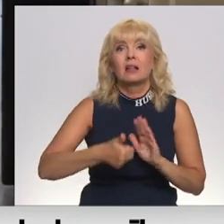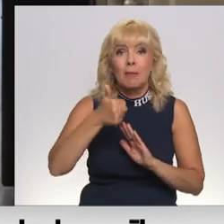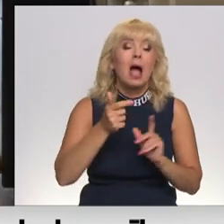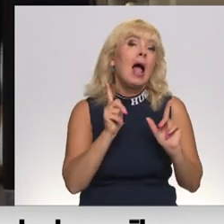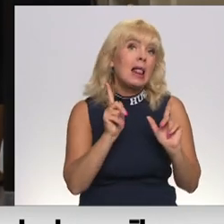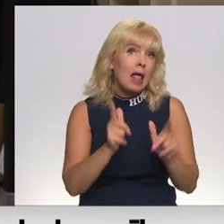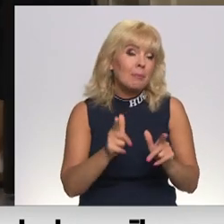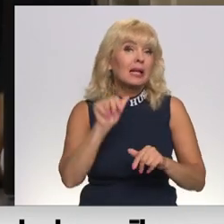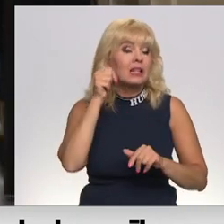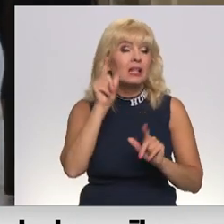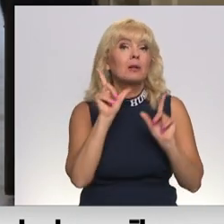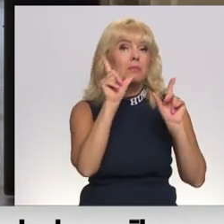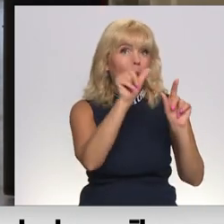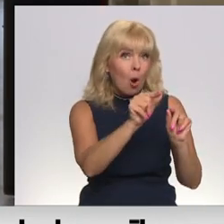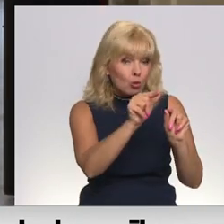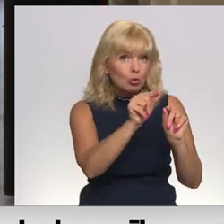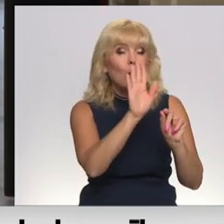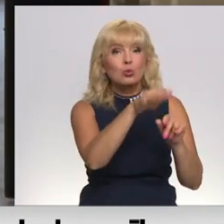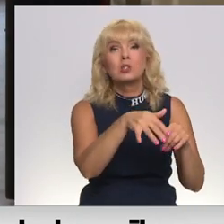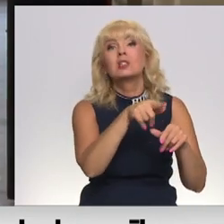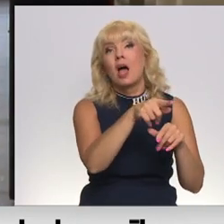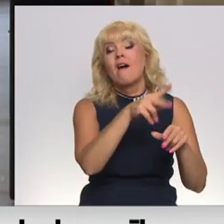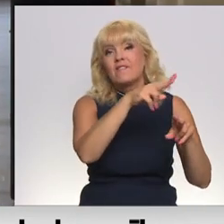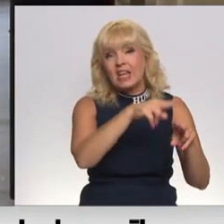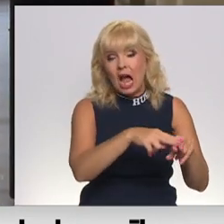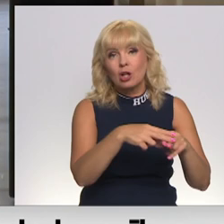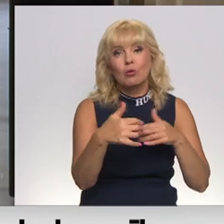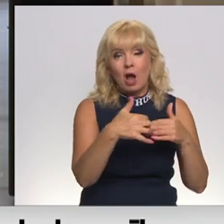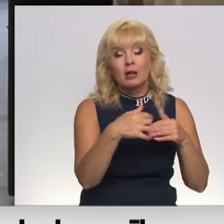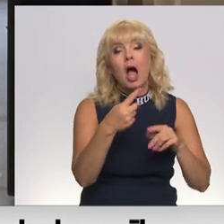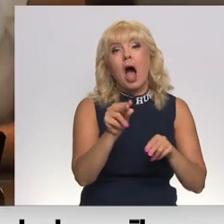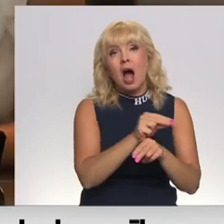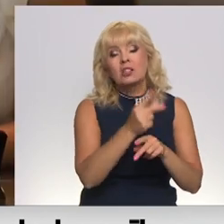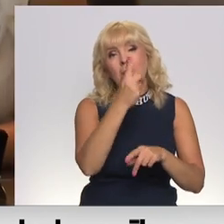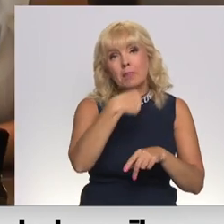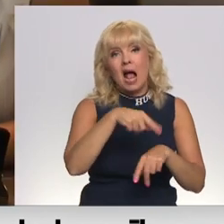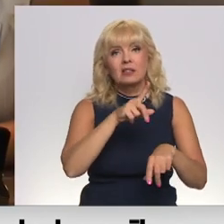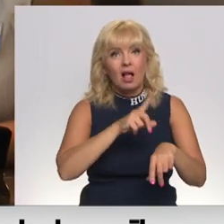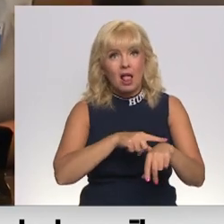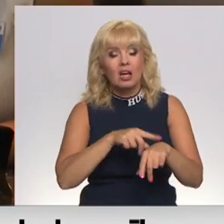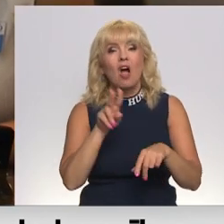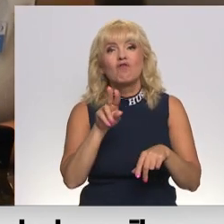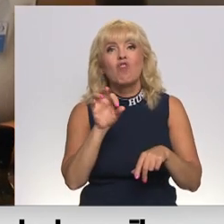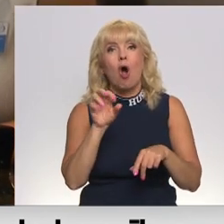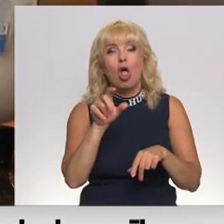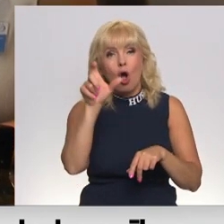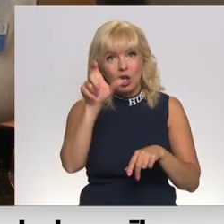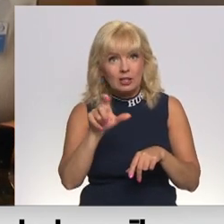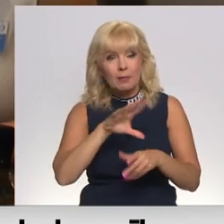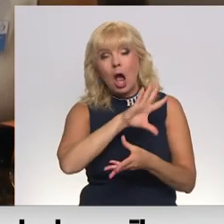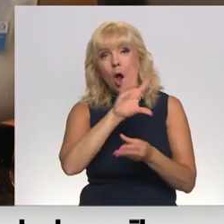Vislabprātāk viņi jau rīt dotos atpakaļ uz fronti, tomēr ārstēšanās vēl prasīšot kādu laiku. Volodimira, kurš jau